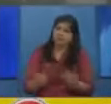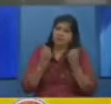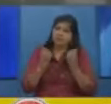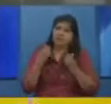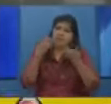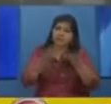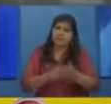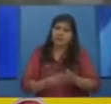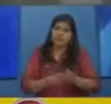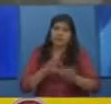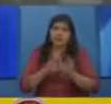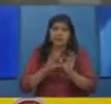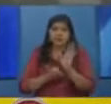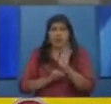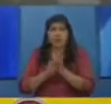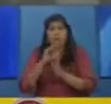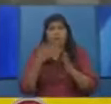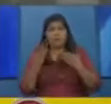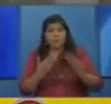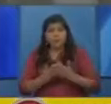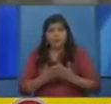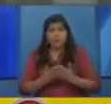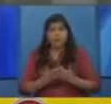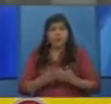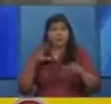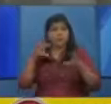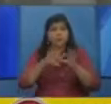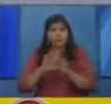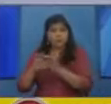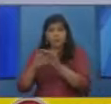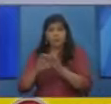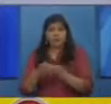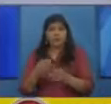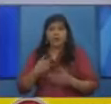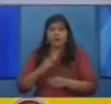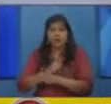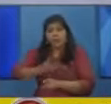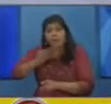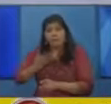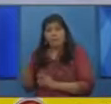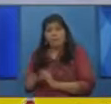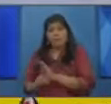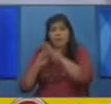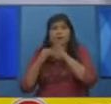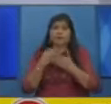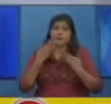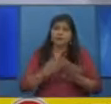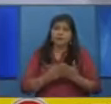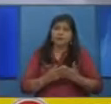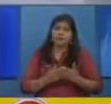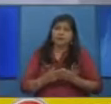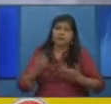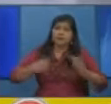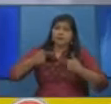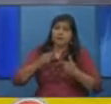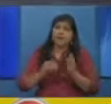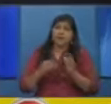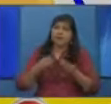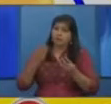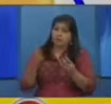यूनिटी इज प्रोग्रेस, यूनिटी इज एम्पावरमेंट, यूनाइटेड वी विल स्केल न्यू